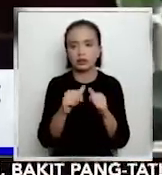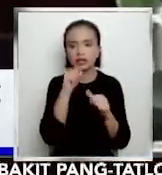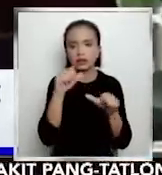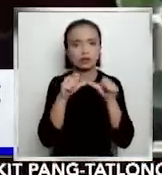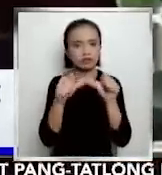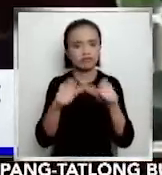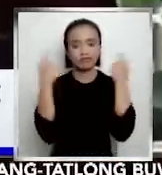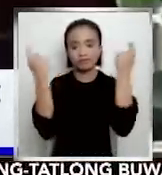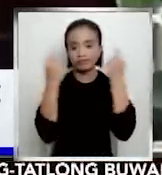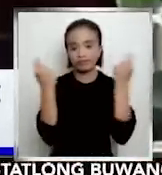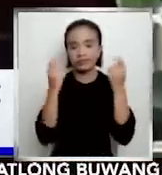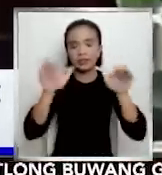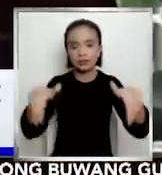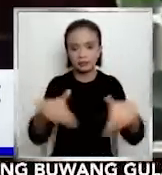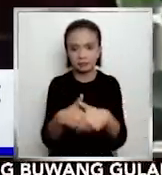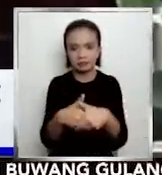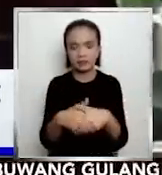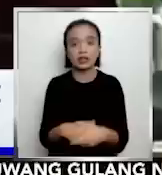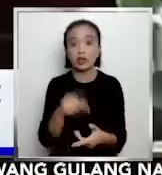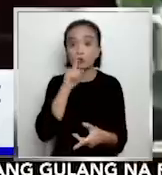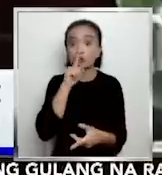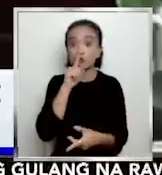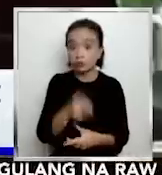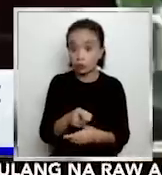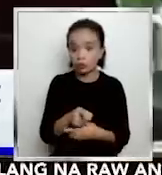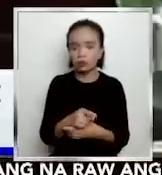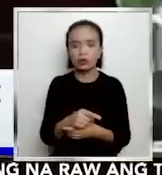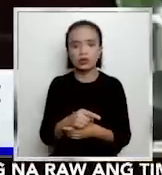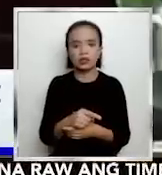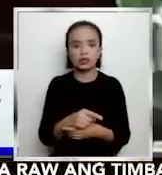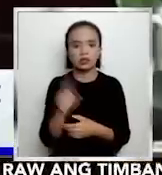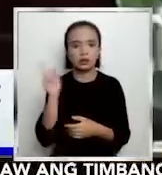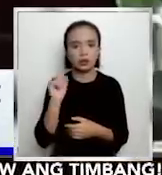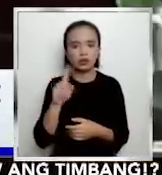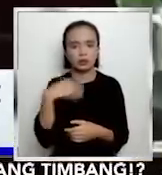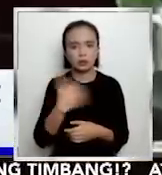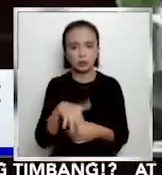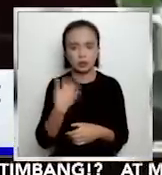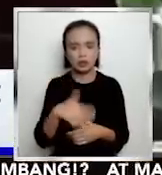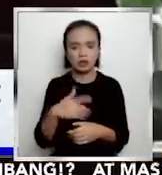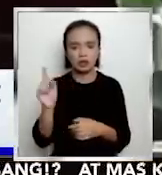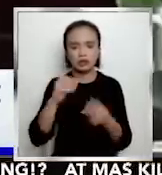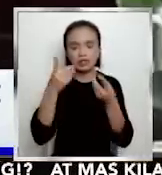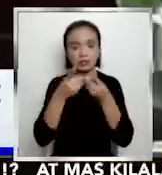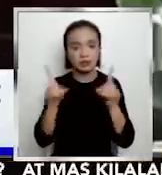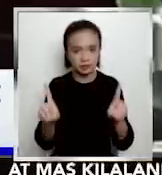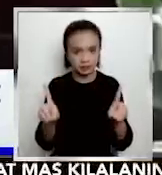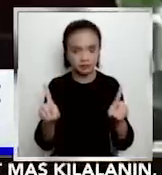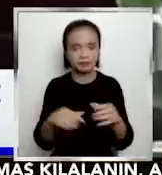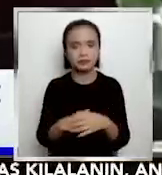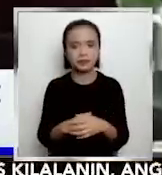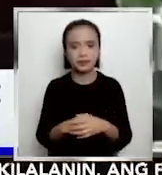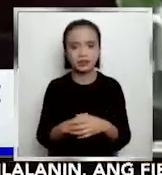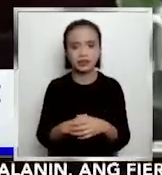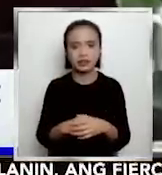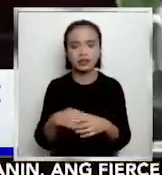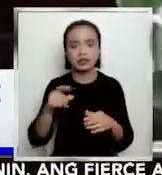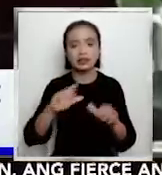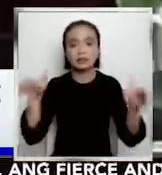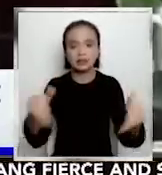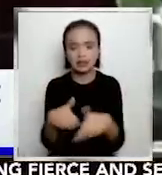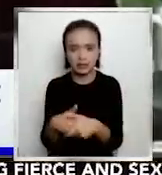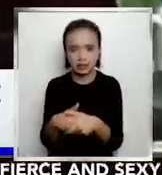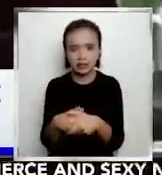While in reality, the overwhelming grounds for divorce occur after the marriage and